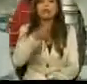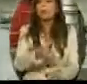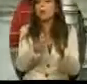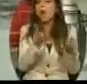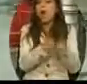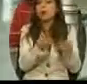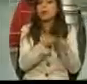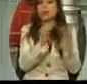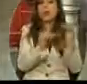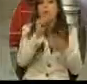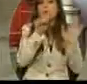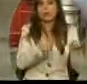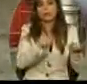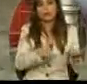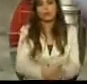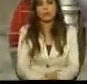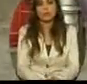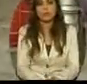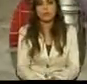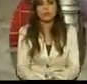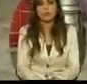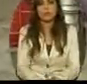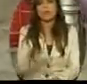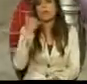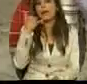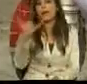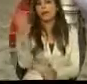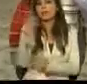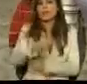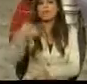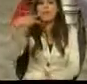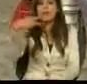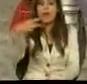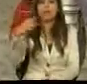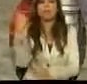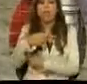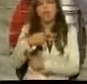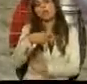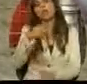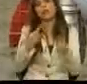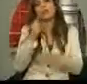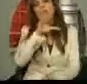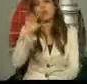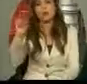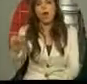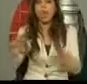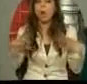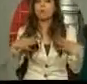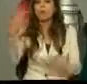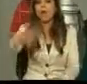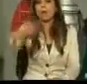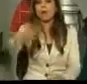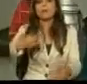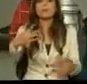חבילה יותר מ-6,000 שקלים. במרכז ההזמנות של רשת פטל נתקלנו בתופעה דומה, התעניינו בחופשה של 4 ימים במלון